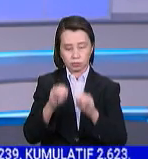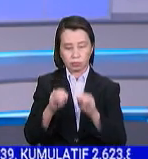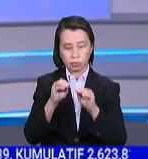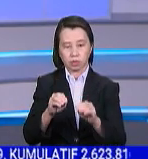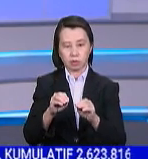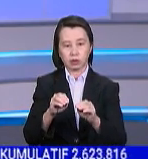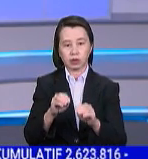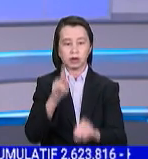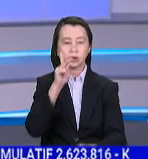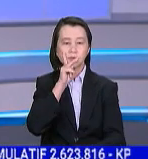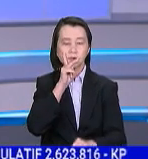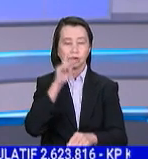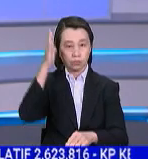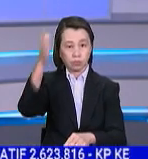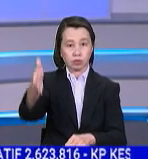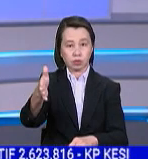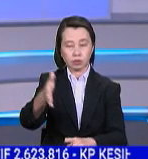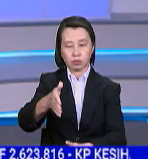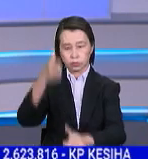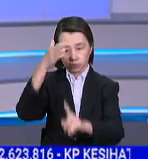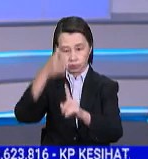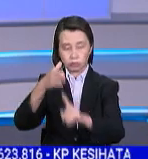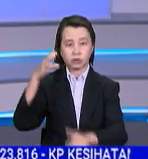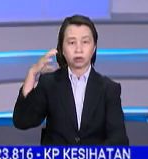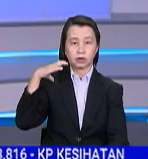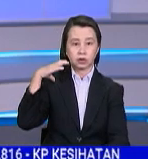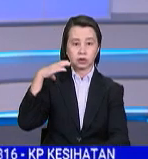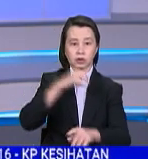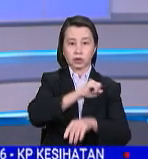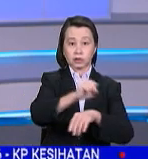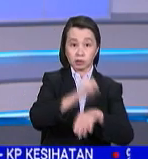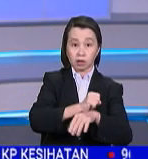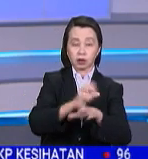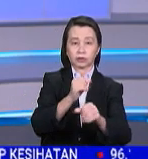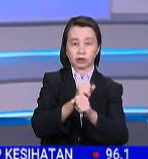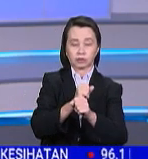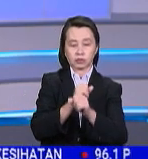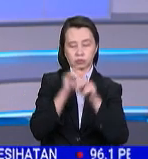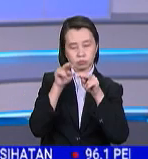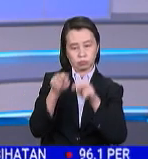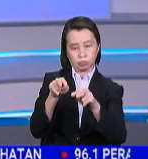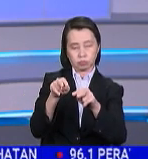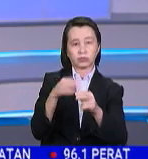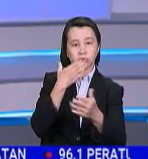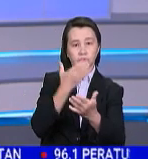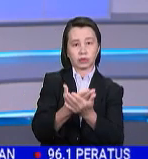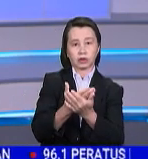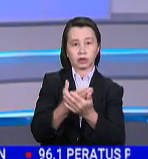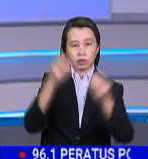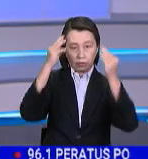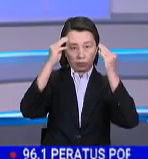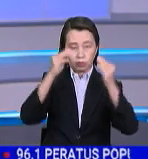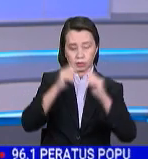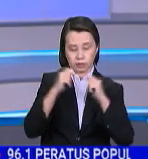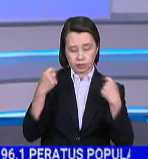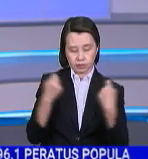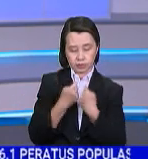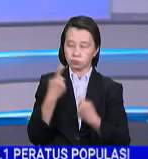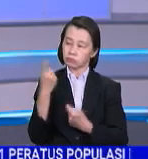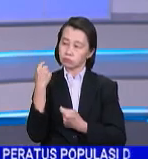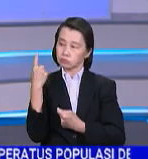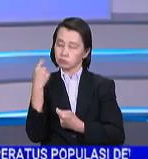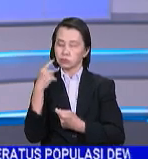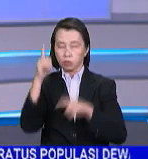skuad hijau kuning musim depan. Hala tuju jurulatih kelahiran Singapura itu mula mendapat perhatian sebaik saja pengurusan pasukan baru-baru